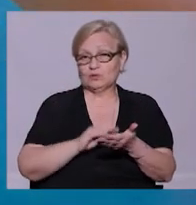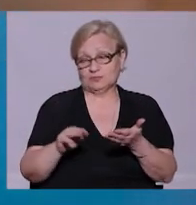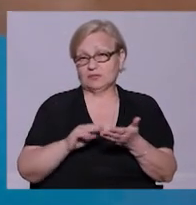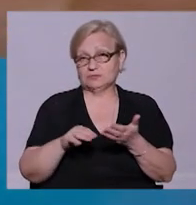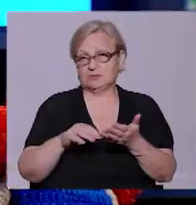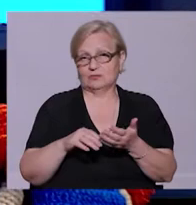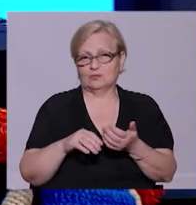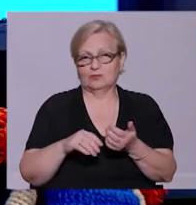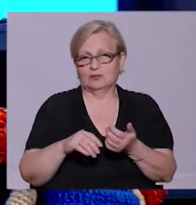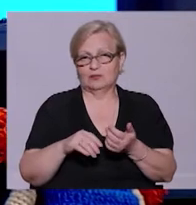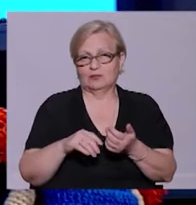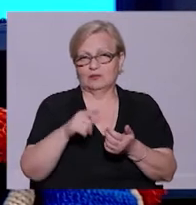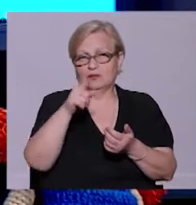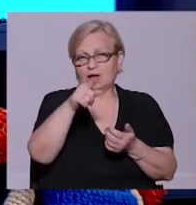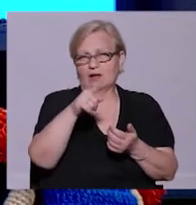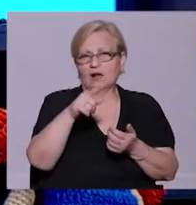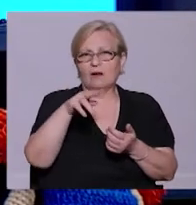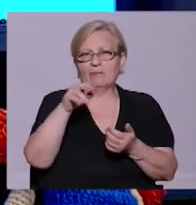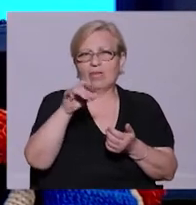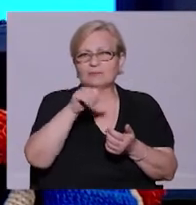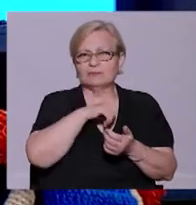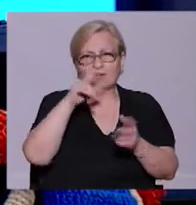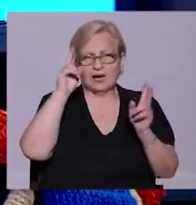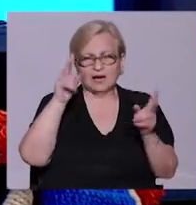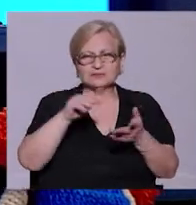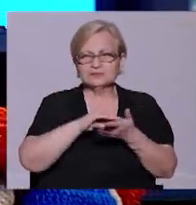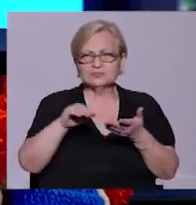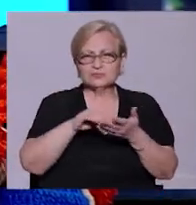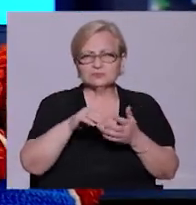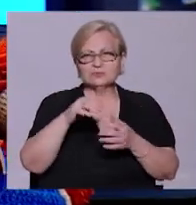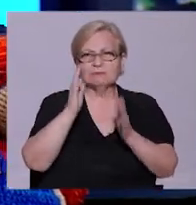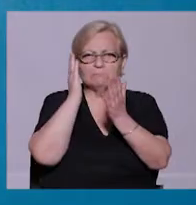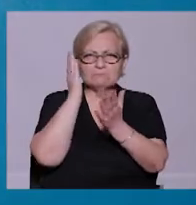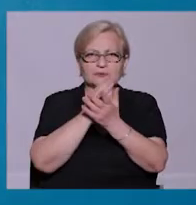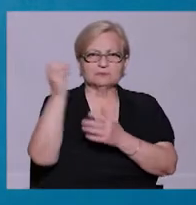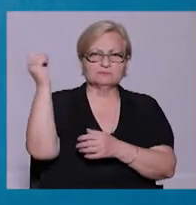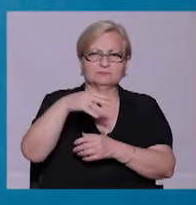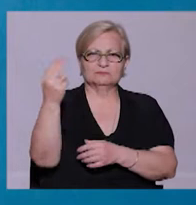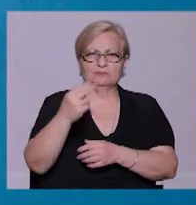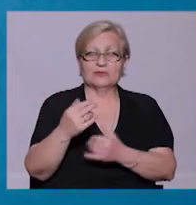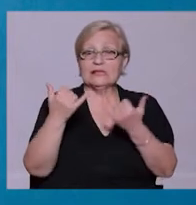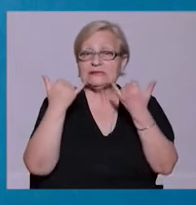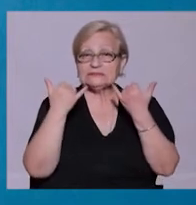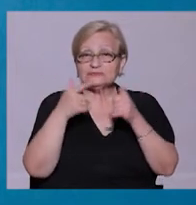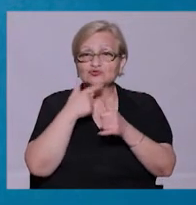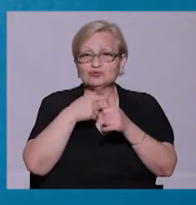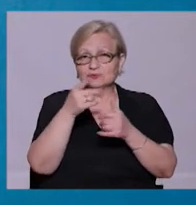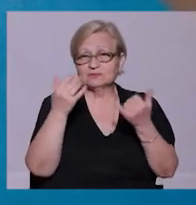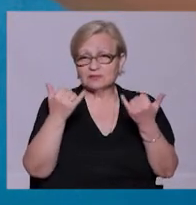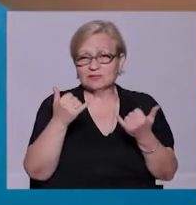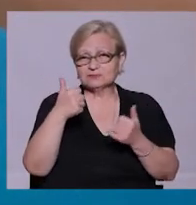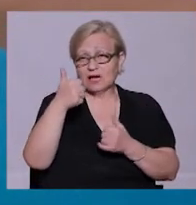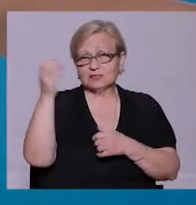და პეპი მზედა ხატა, იმიტომ რომ არ იცოდა როგორ დაეწერა ეს სიტყვა. დღეს კარგი ამინდია,